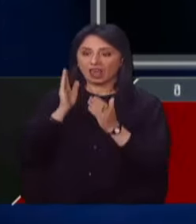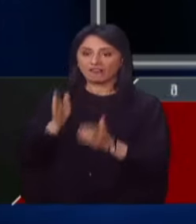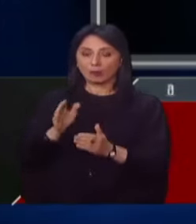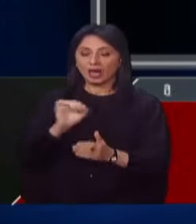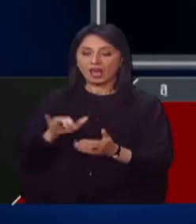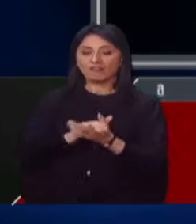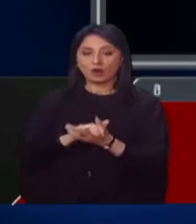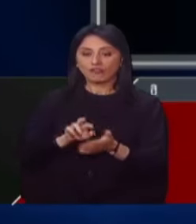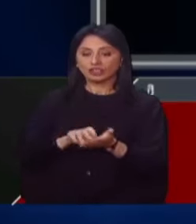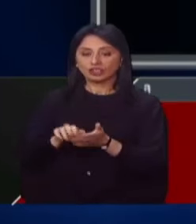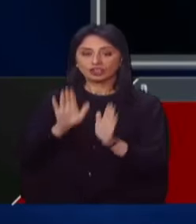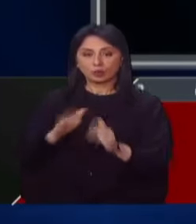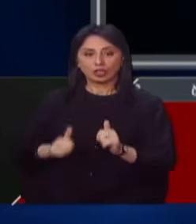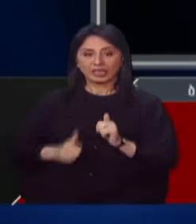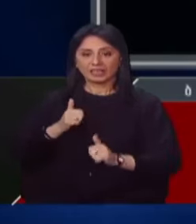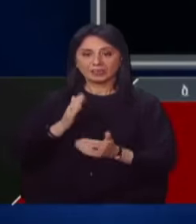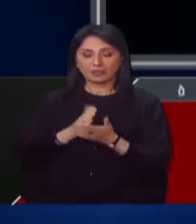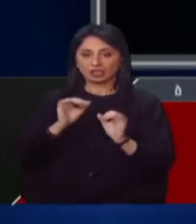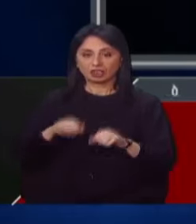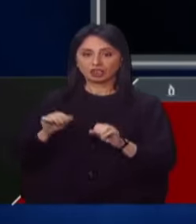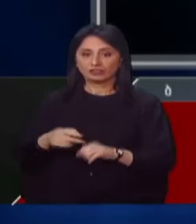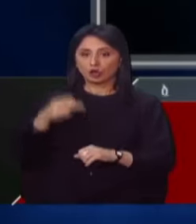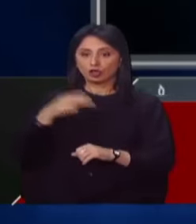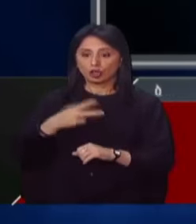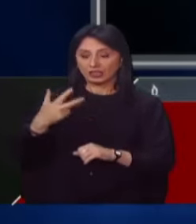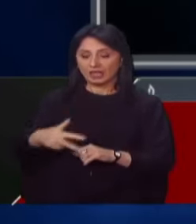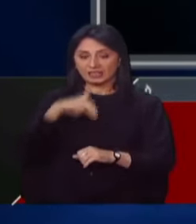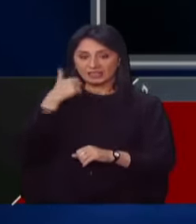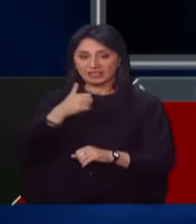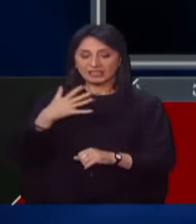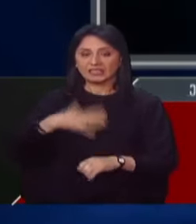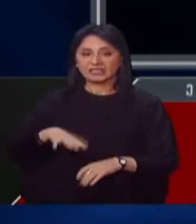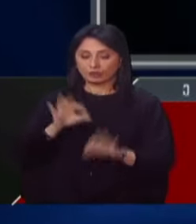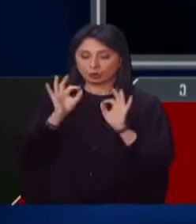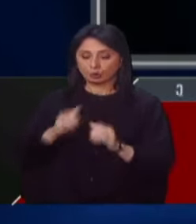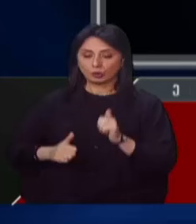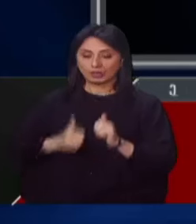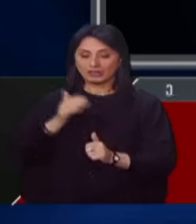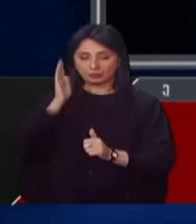რადგან ევროკავშირში შესვლა მხოლოდ ღირსებით არის შესაძლებელი. 2030 წლისთვის საქართველოს სწორედ